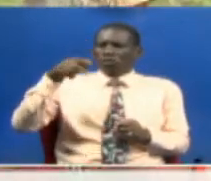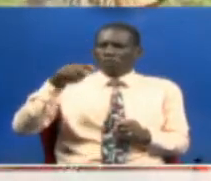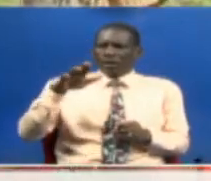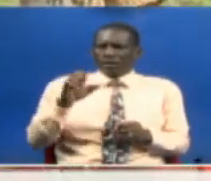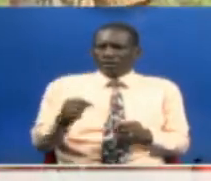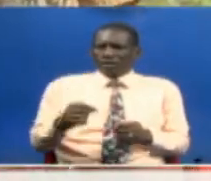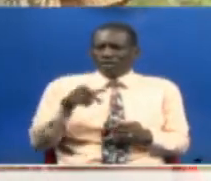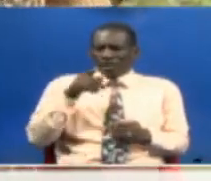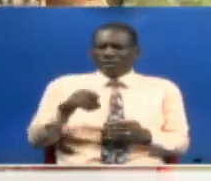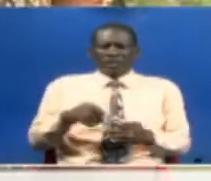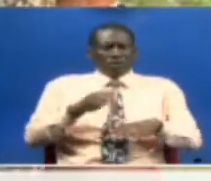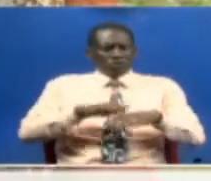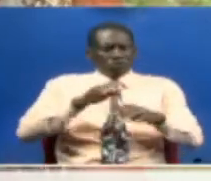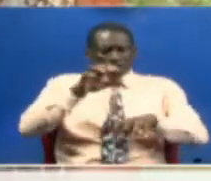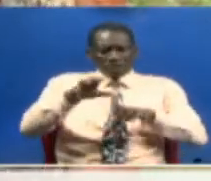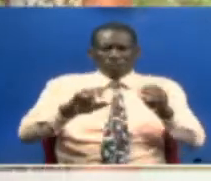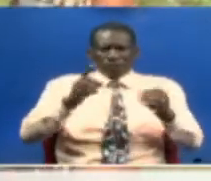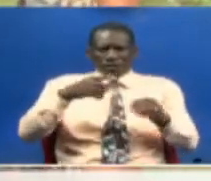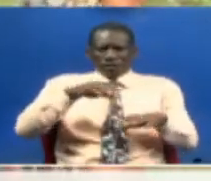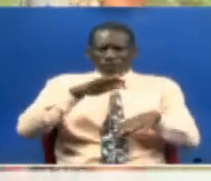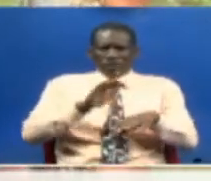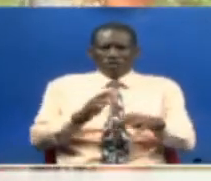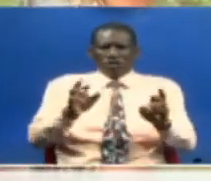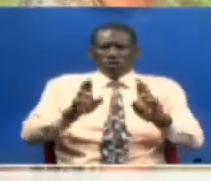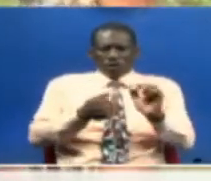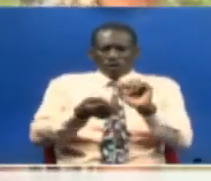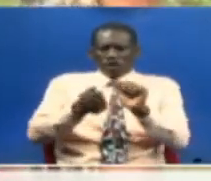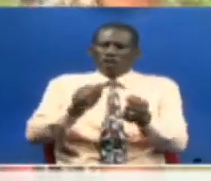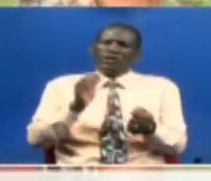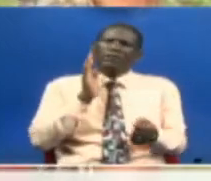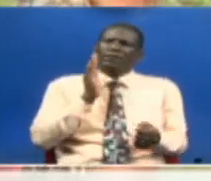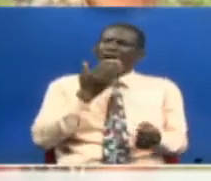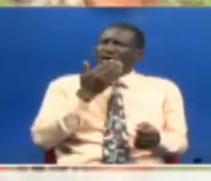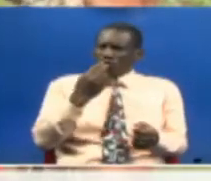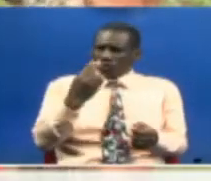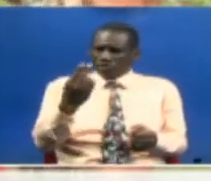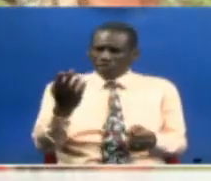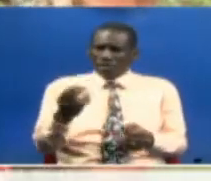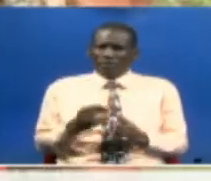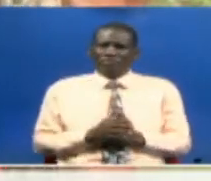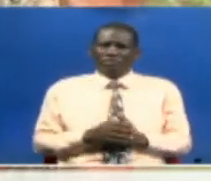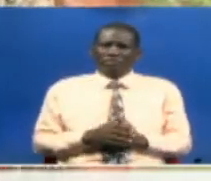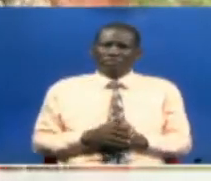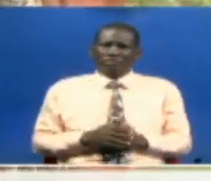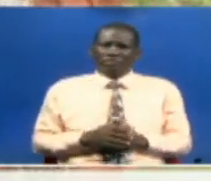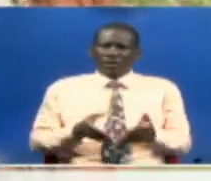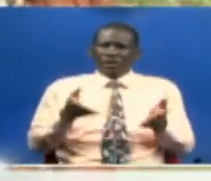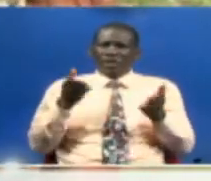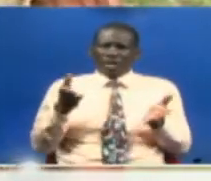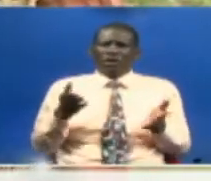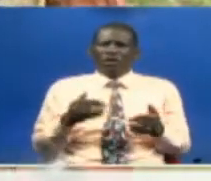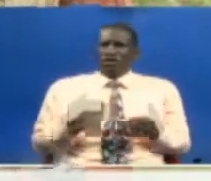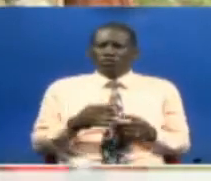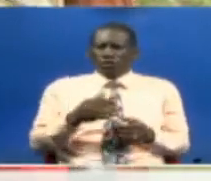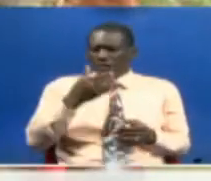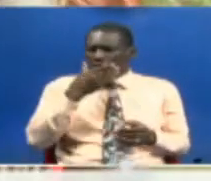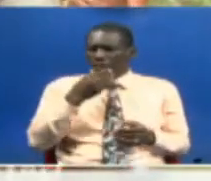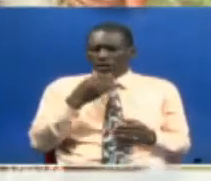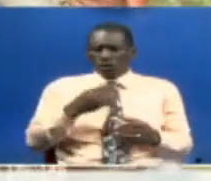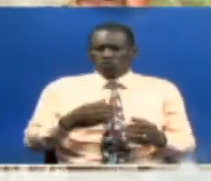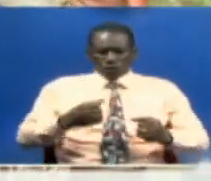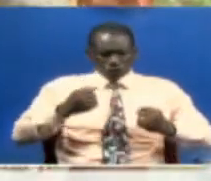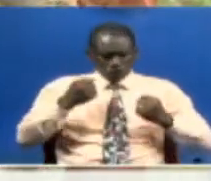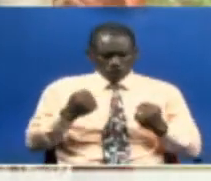miujiza. Kwanza ukimshika tayari amebadilisha kala hii nguo ambayo nimevaa. Sasa kwa mzee ana nguvu ya